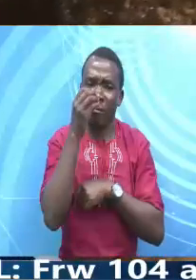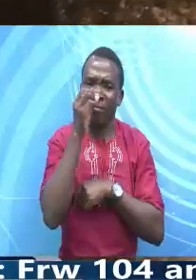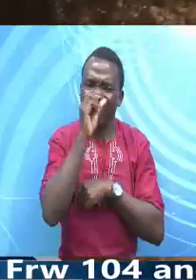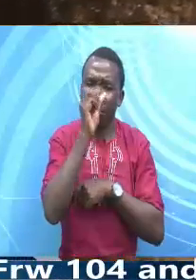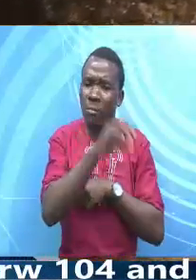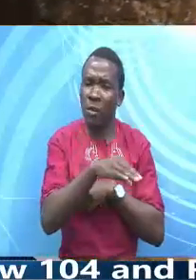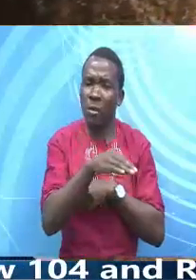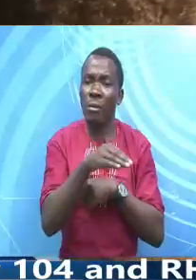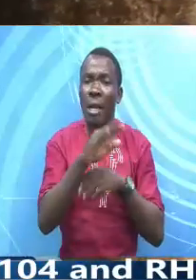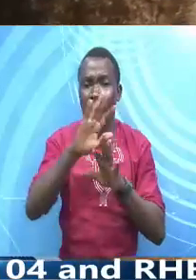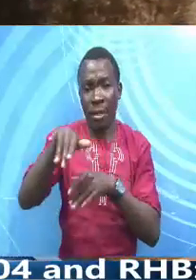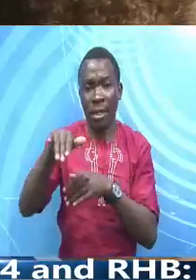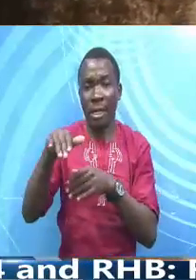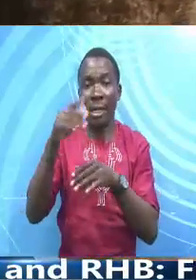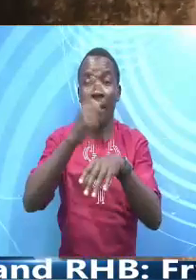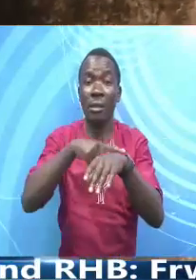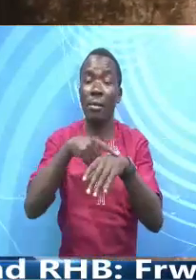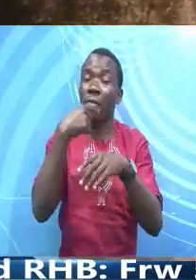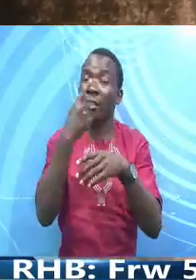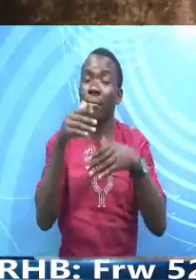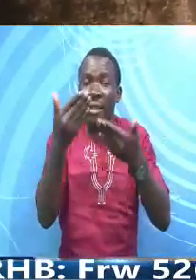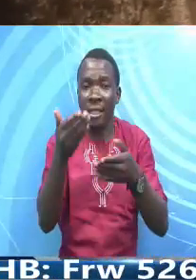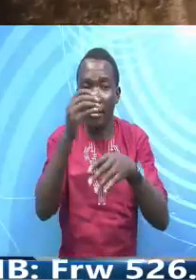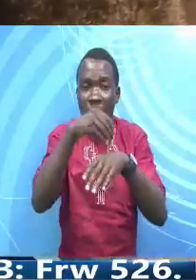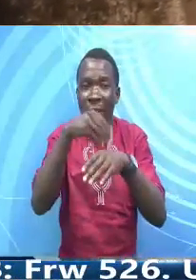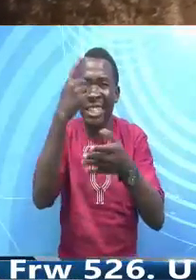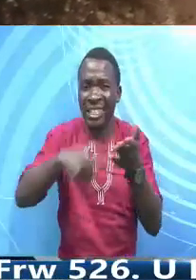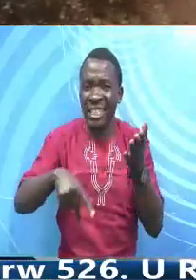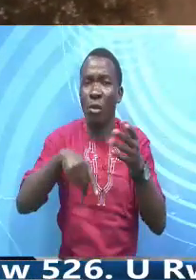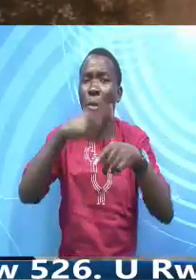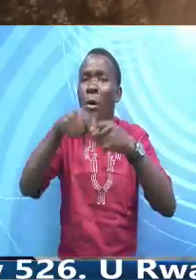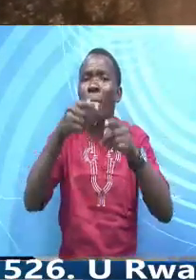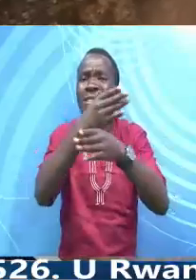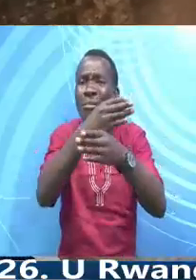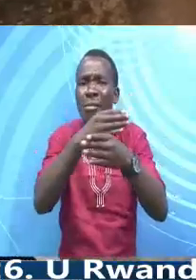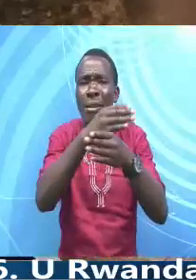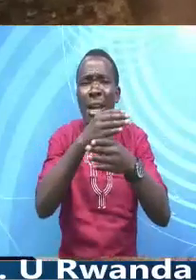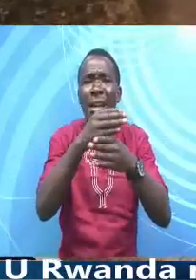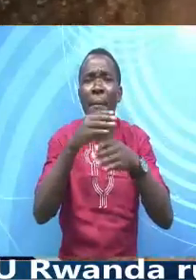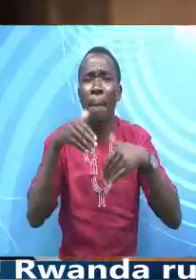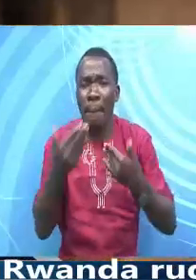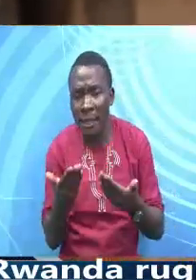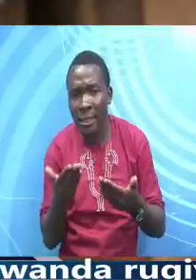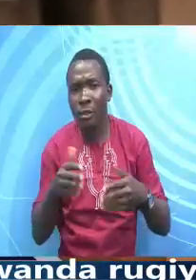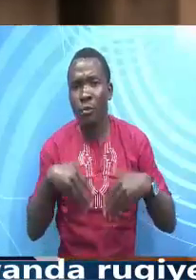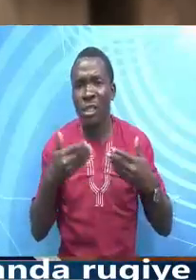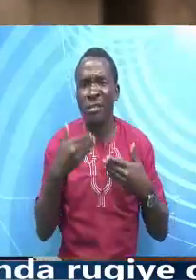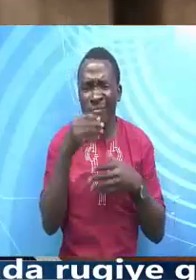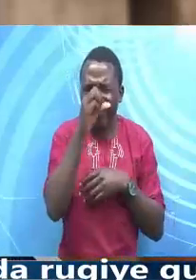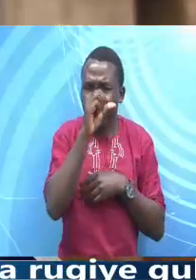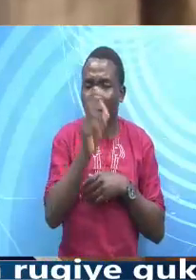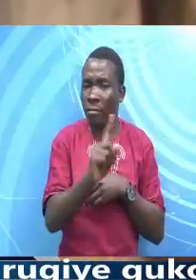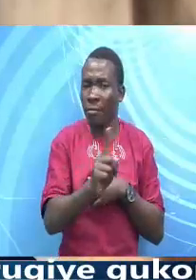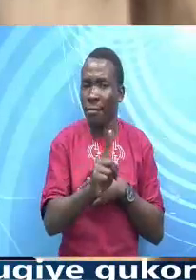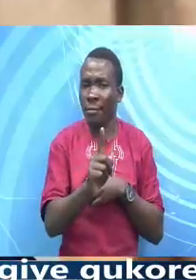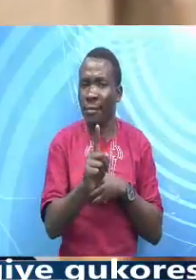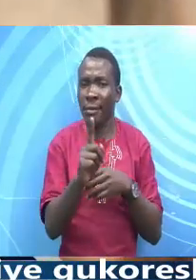byabikoze hiki ko buri munsi bahora babibaga? Nase ubwo nitwe twishimiye uwo munuko, ntawamenya kuba mubivuga bikaguma cyangwa